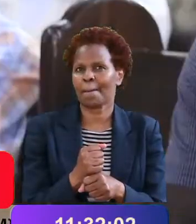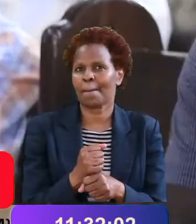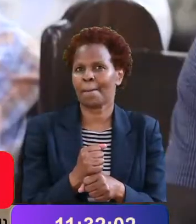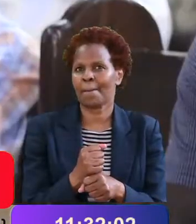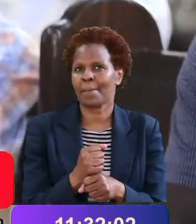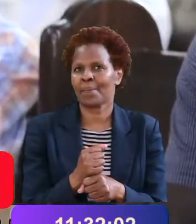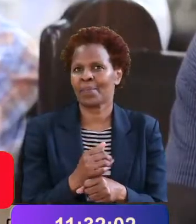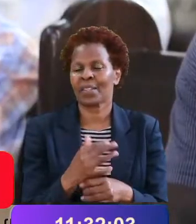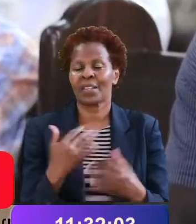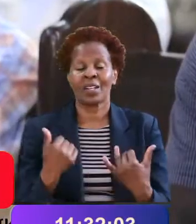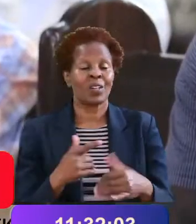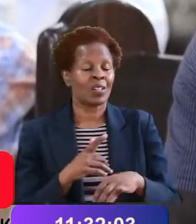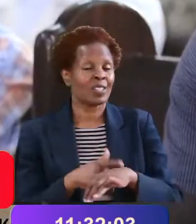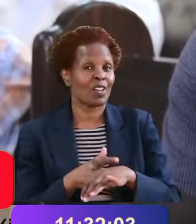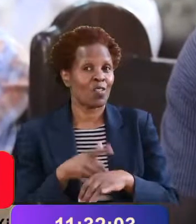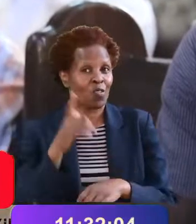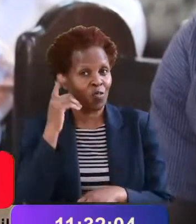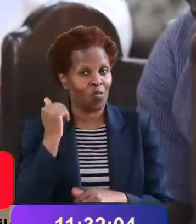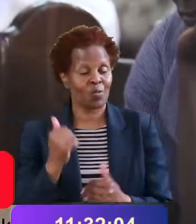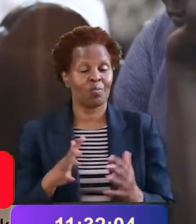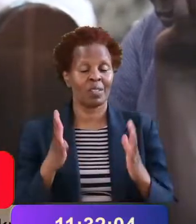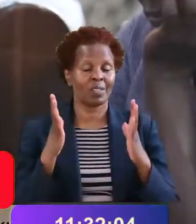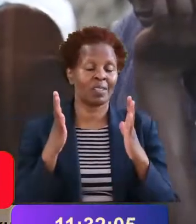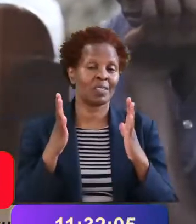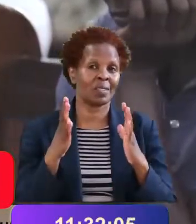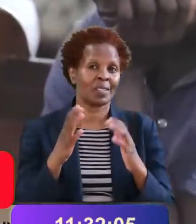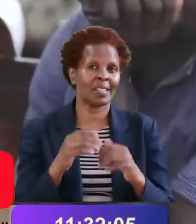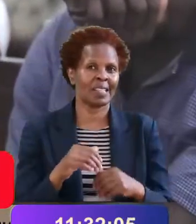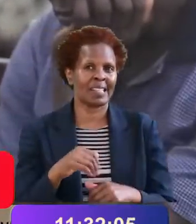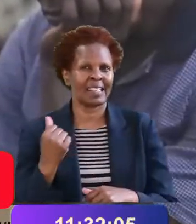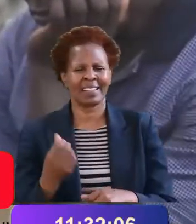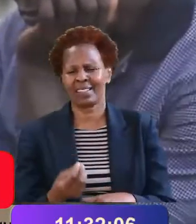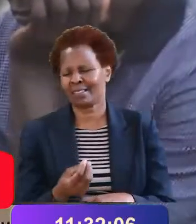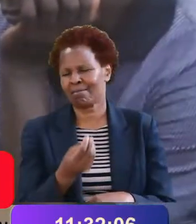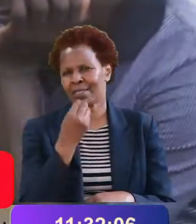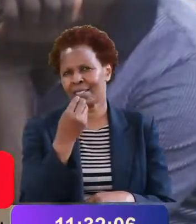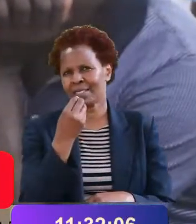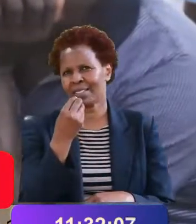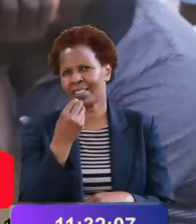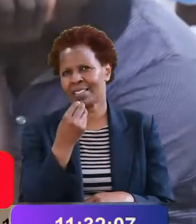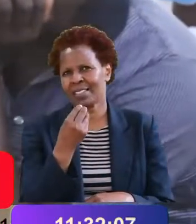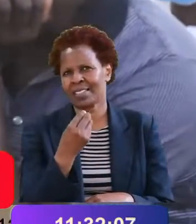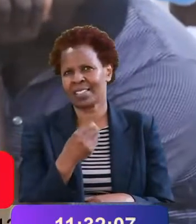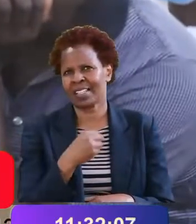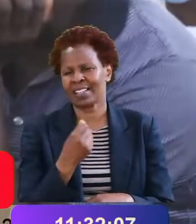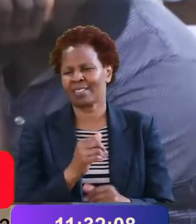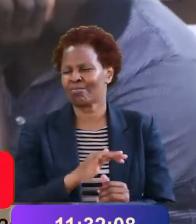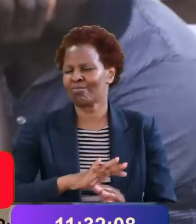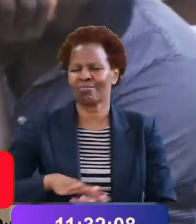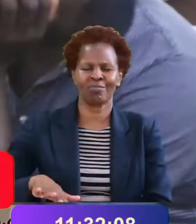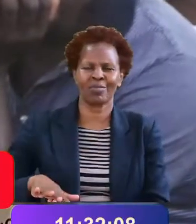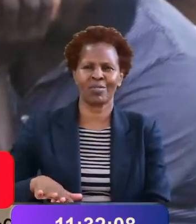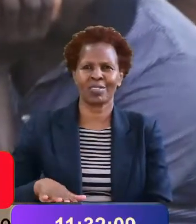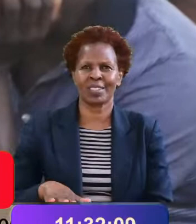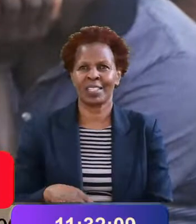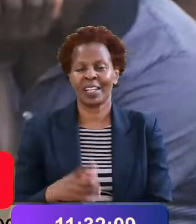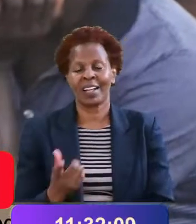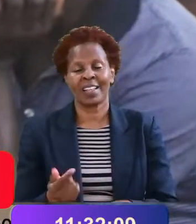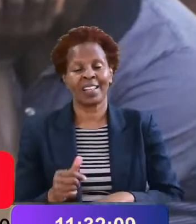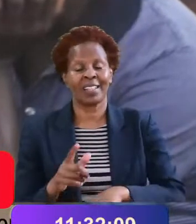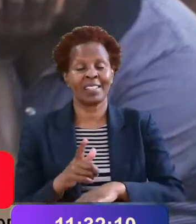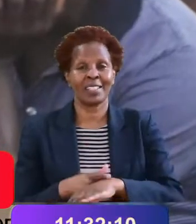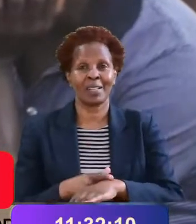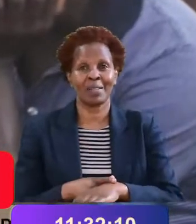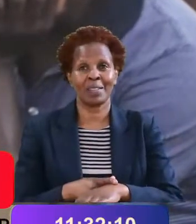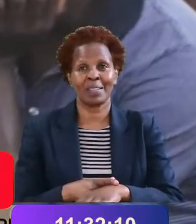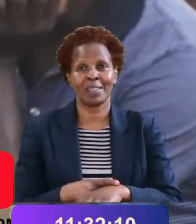Kama sasa ni wakati wa Krismasi, wengine tutakula na zingine zipotee, na at the same time kuna watu